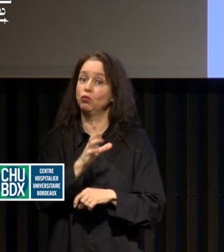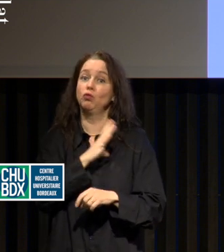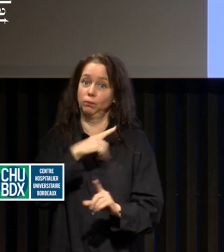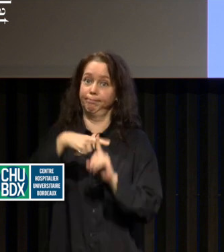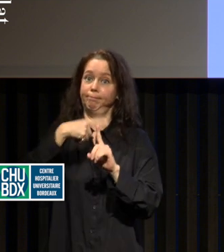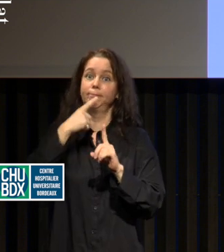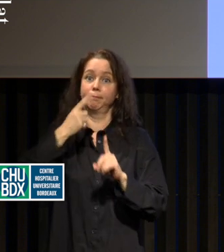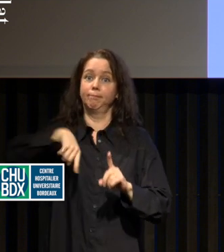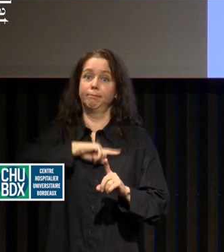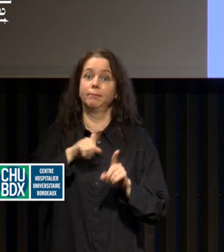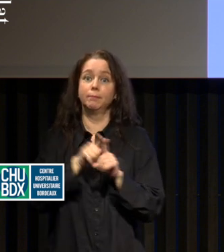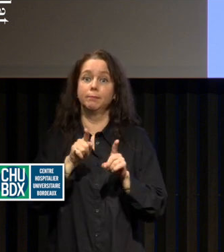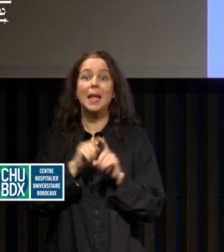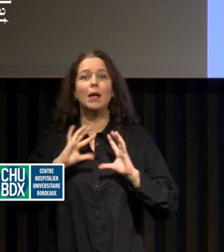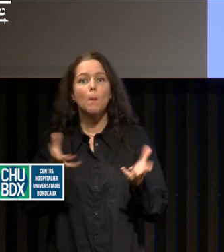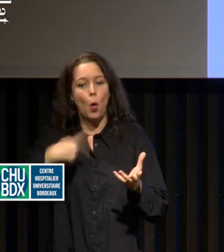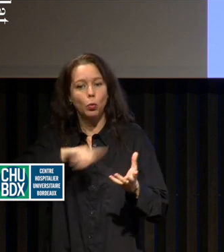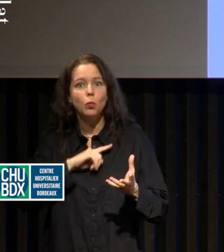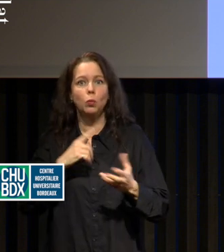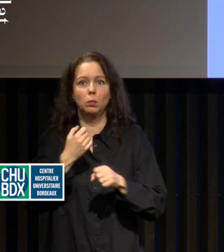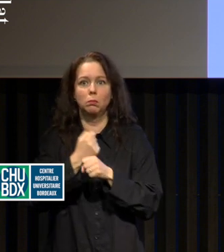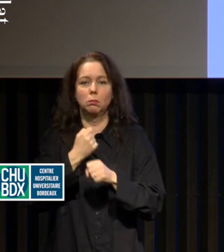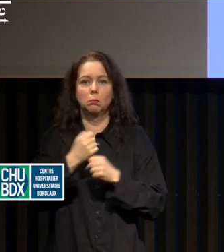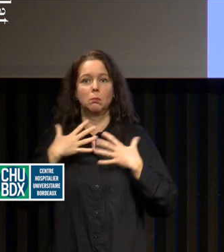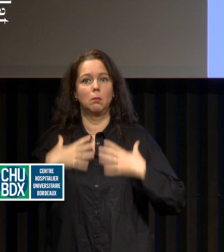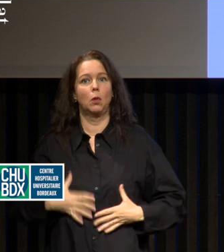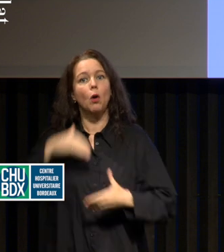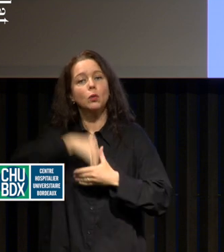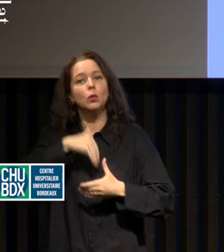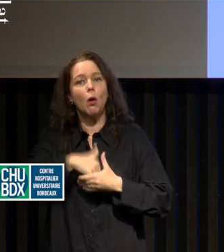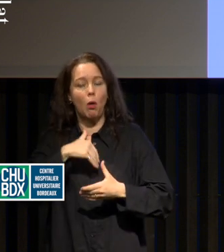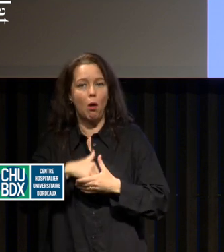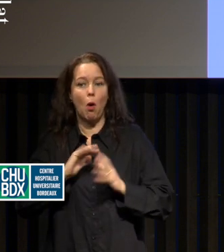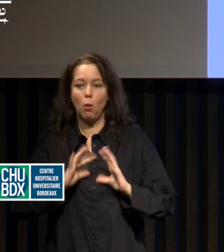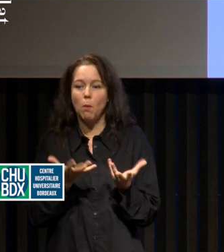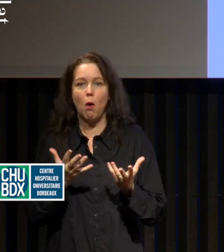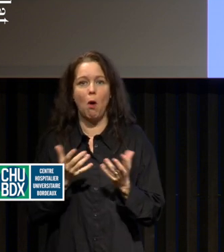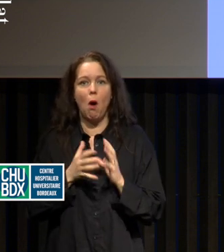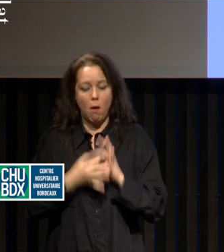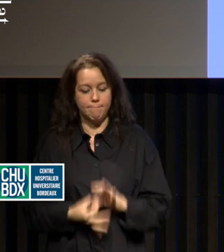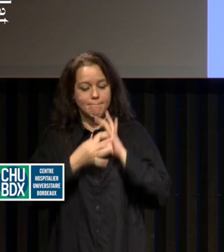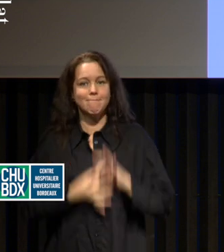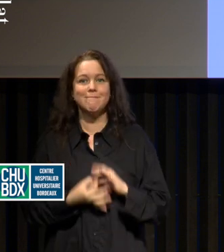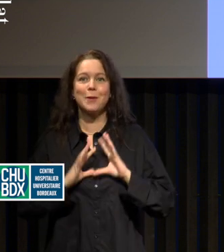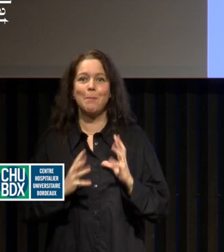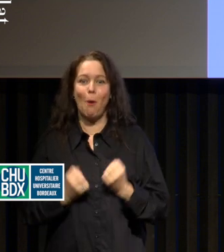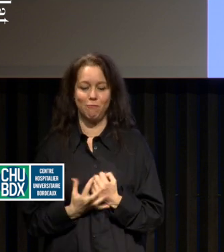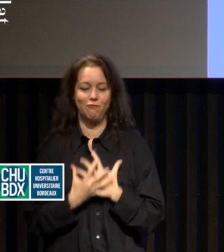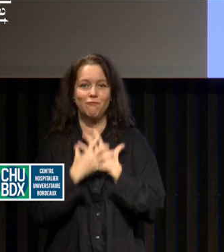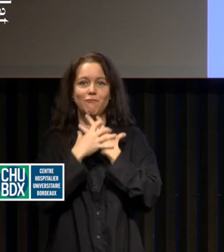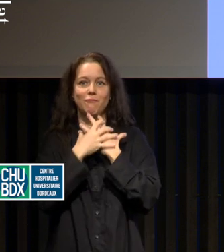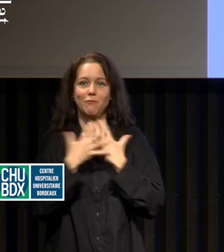nous, on travaille notre organisme, notre macro-organisme, avec ces micro-organismes, on travaille en symbiose avec notre microbiote,